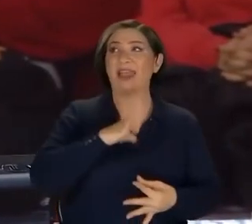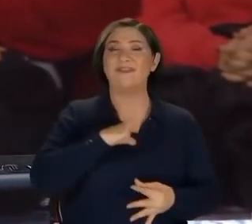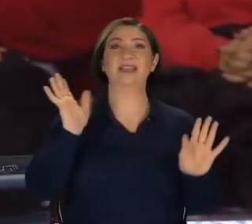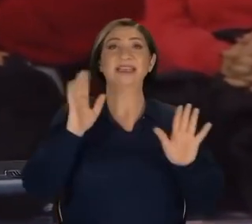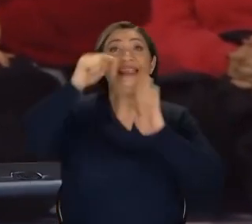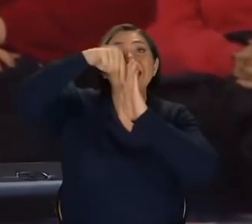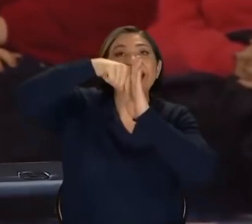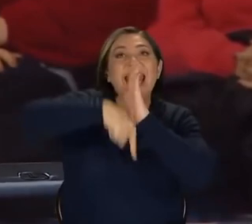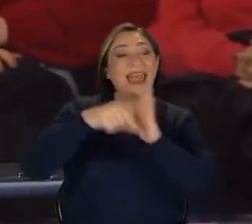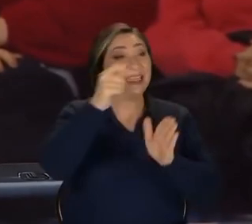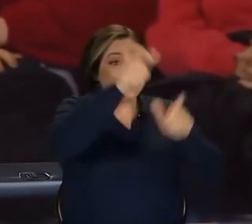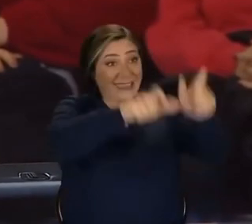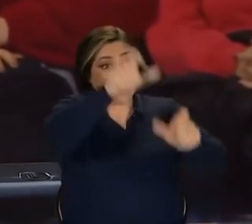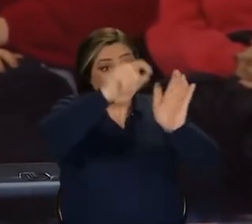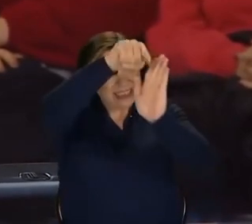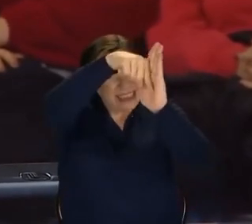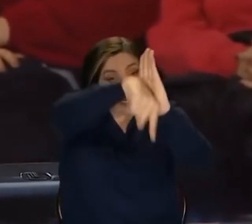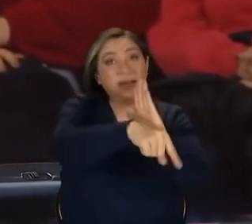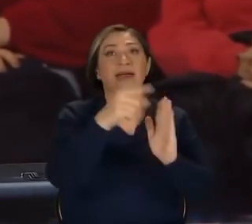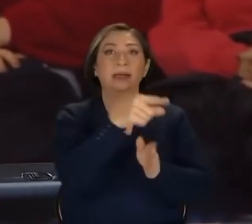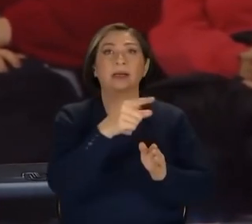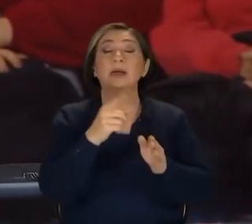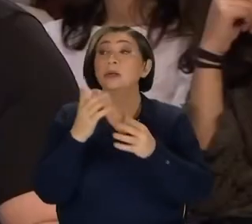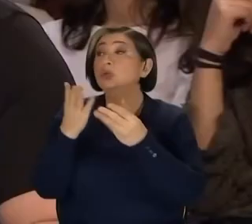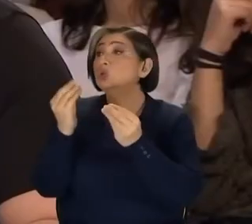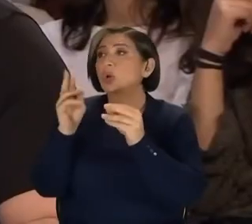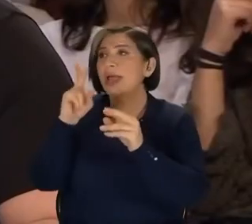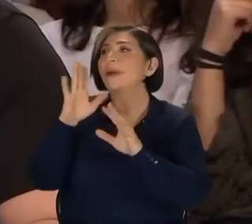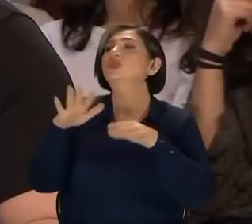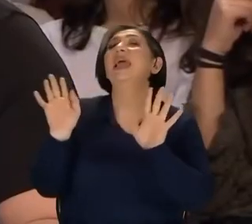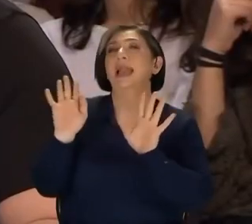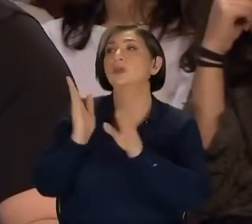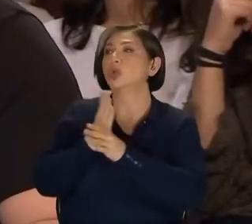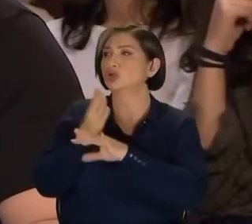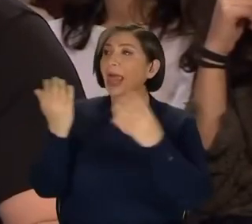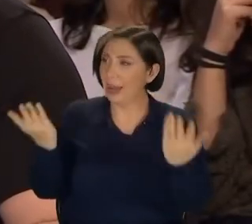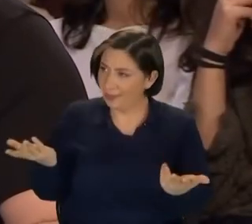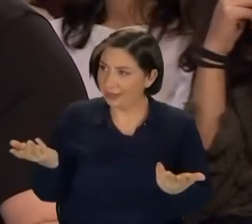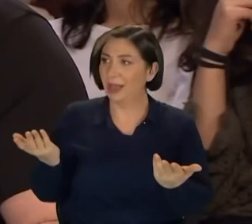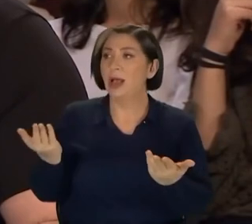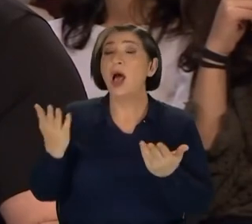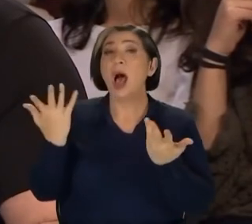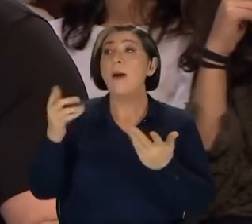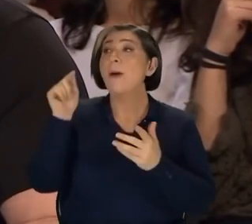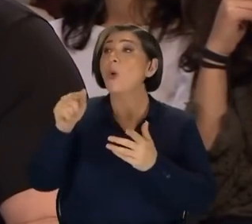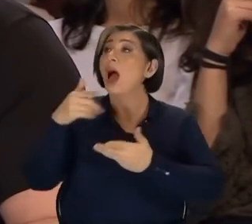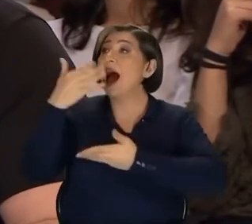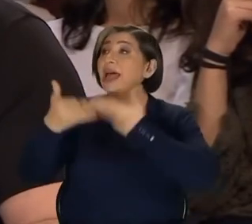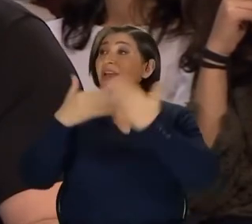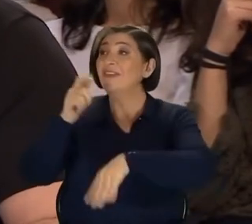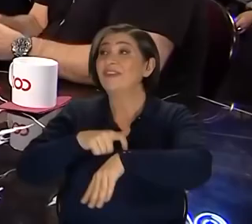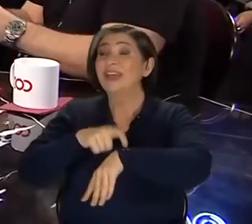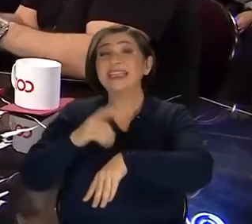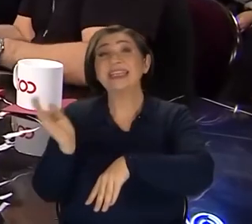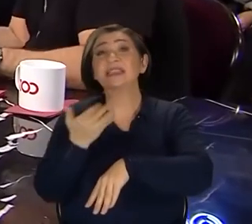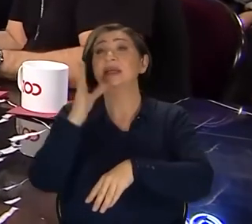vardı. Derinine inmekle sıradan ilgili. Sıradan insanlar vardı. Yine aynı şey oluyor. Vallahi çok yabancı değil doğrusu. Hı-hı. Elbette. Ama bu tariflerle vakit